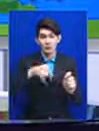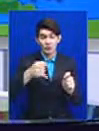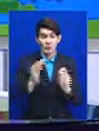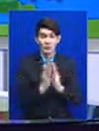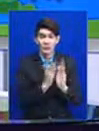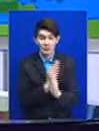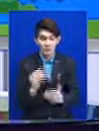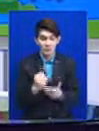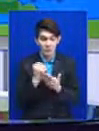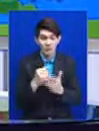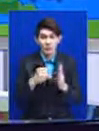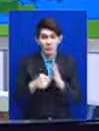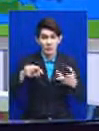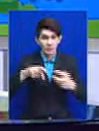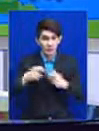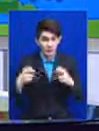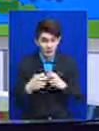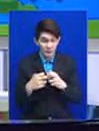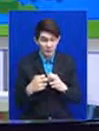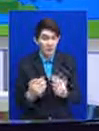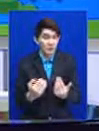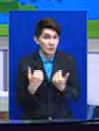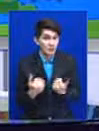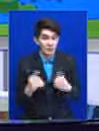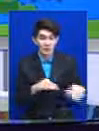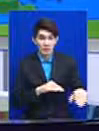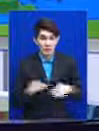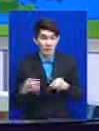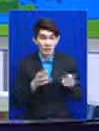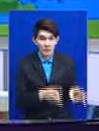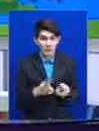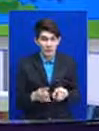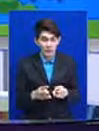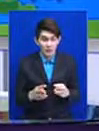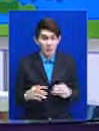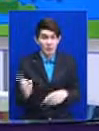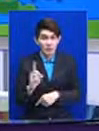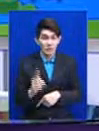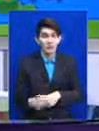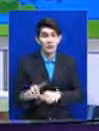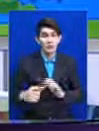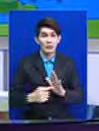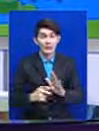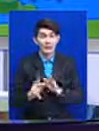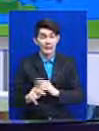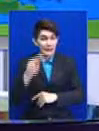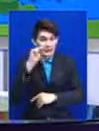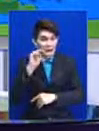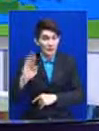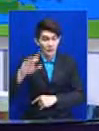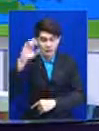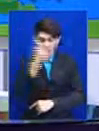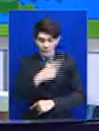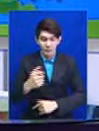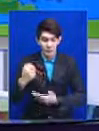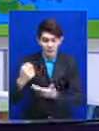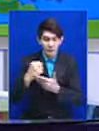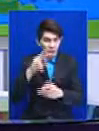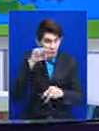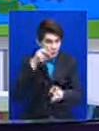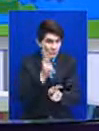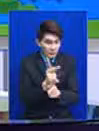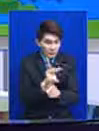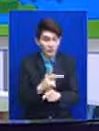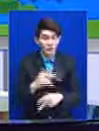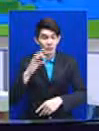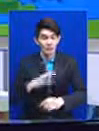ะเพื่อที่จะแก้ไขปัญหาที่เกิดขึ้นพร้อมกับนำหลักการลักน้ำของพระบาทสมเด็จพระเจ้าอยู่หัวมาช่วยกักเก็บน้ำแล้วก็สร้างจิ